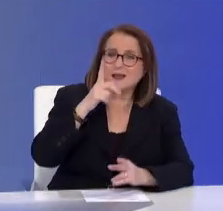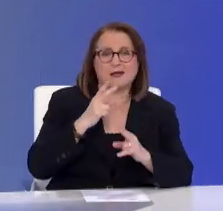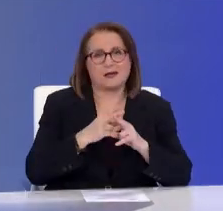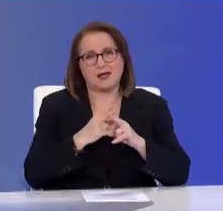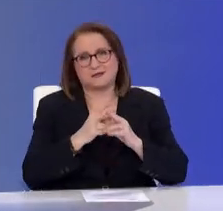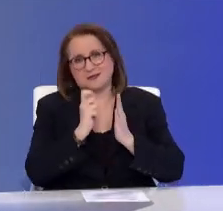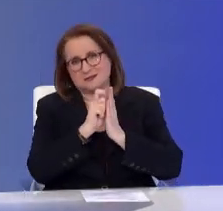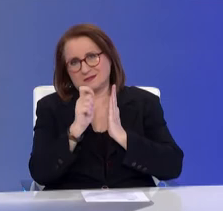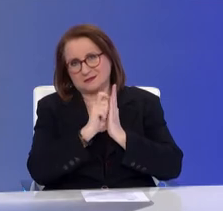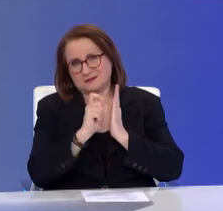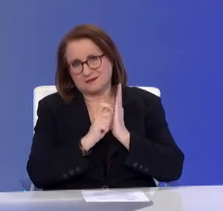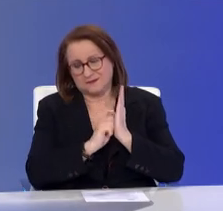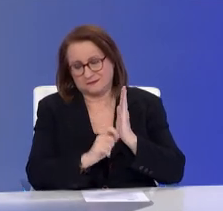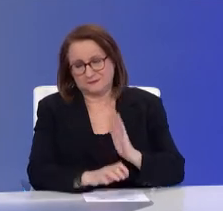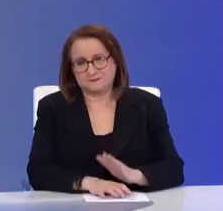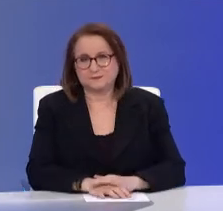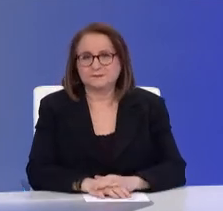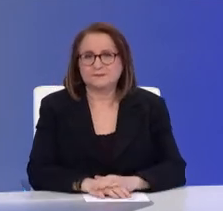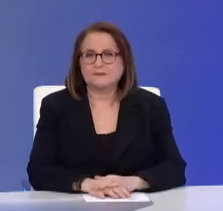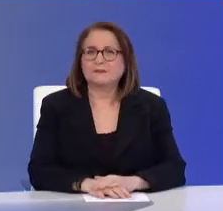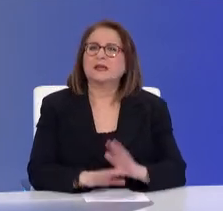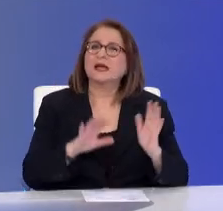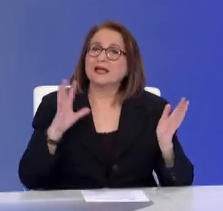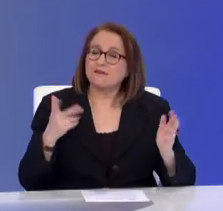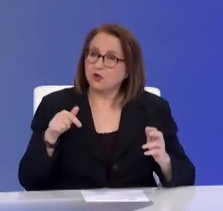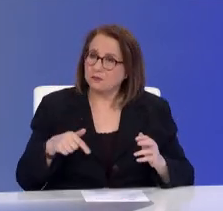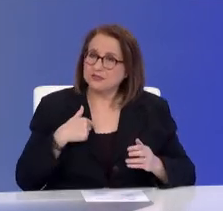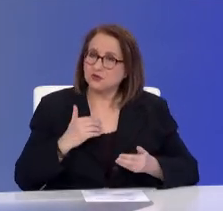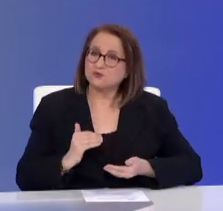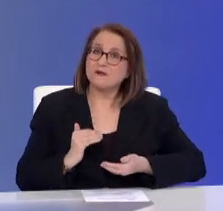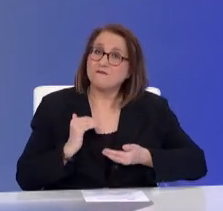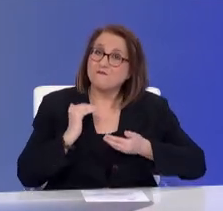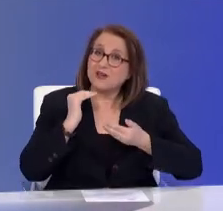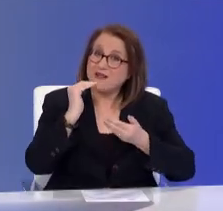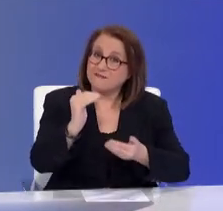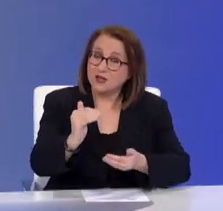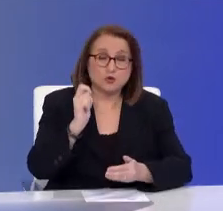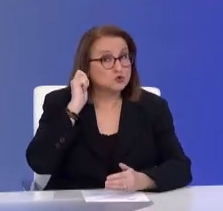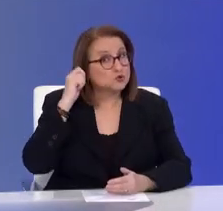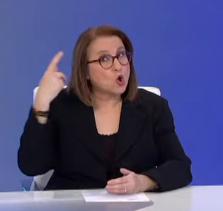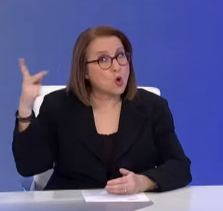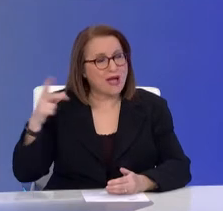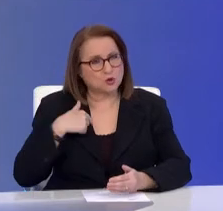Γι' αυτό και δίνουμε το βραβείο στο όνομά του σε